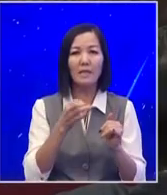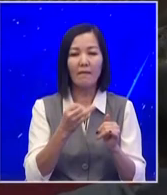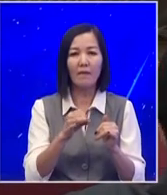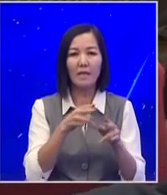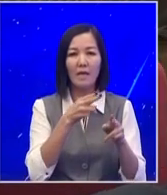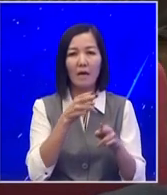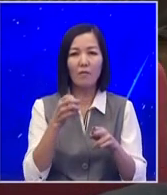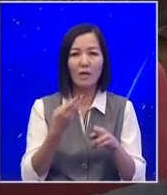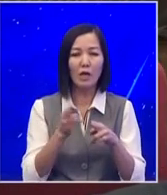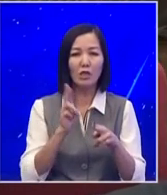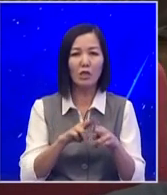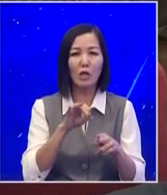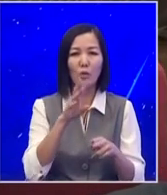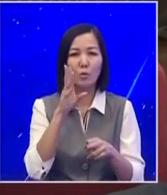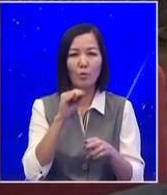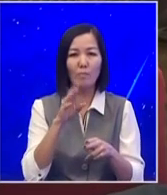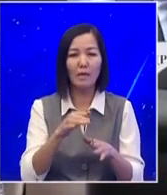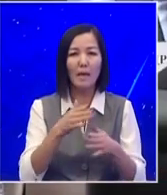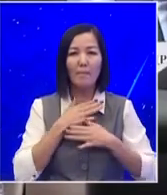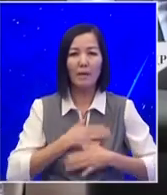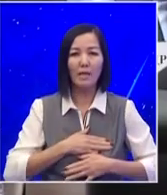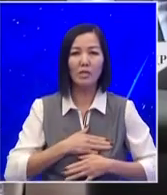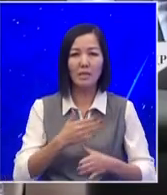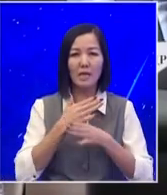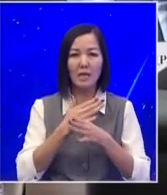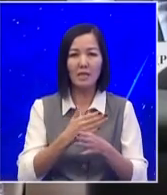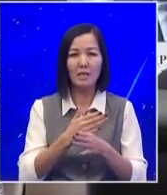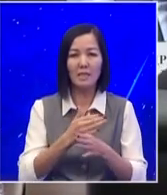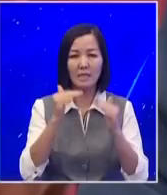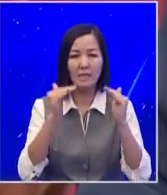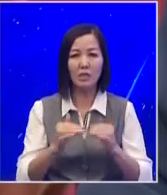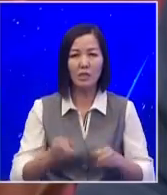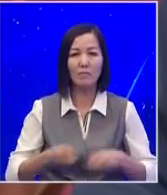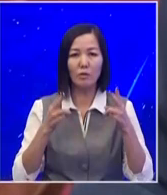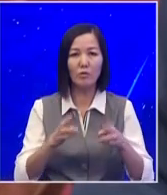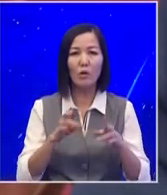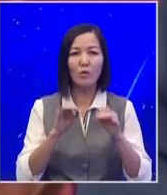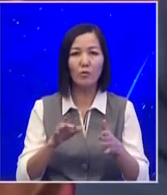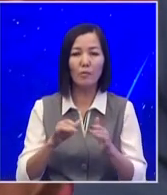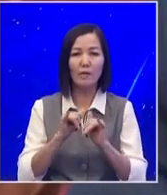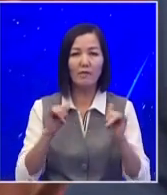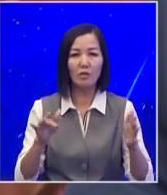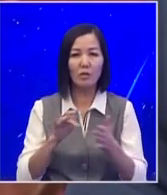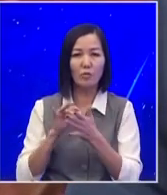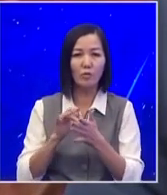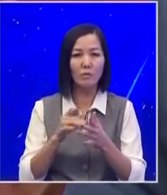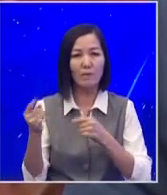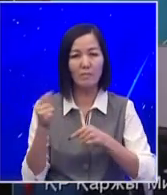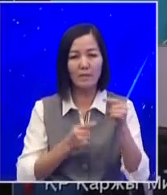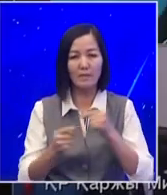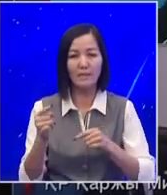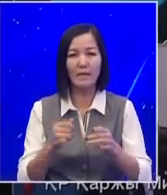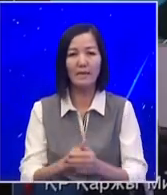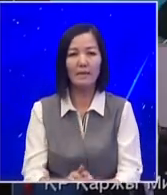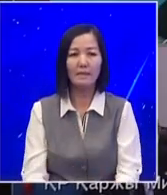охоты. Как считает Ерлан Тургумбаев, это положительно скажется не только на снижении преступности, но и продвижению туризма и